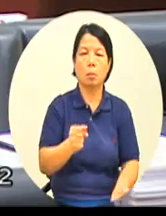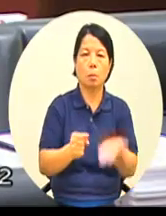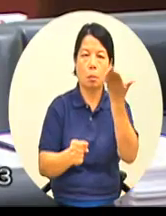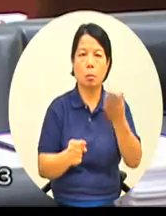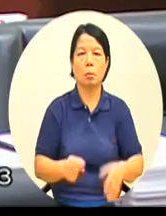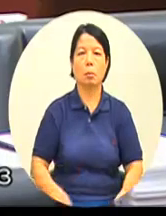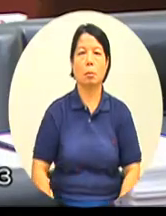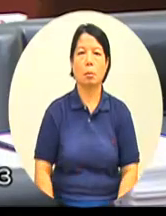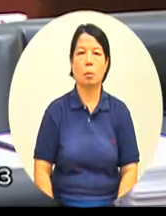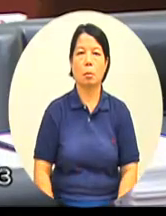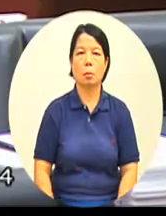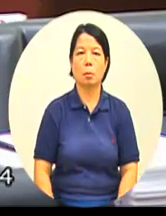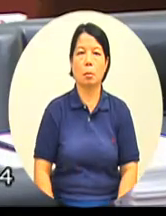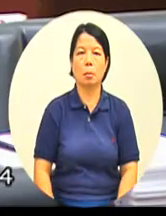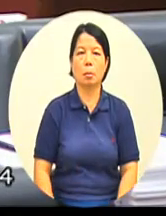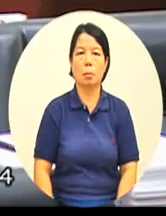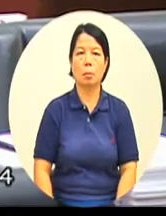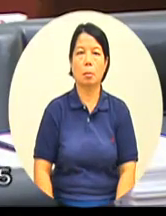是